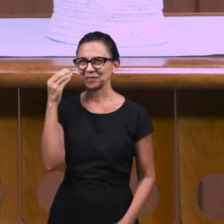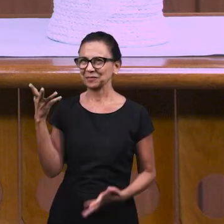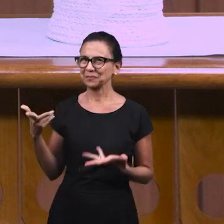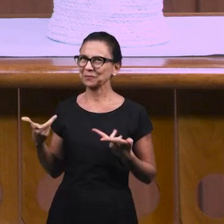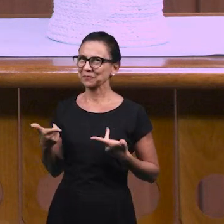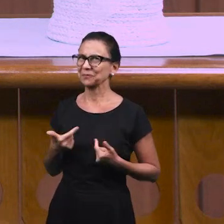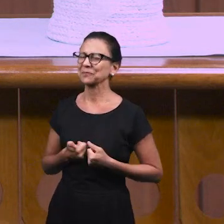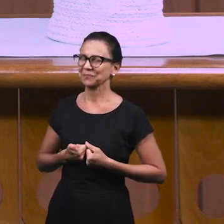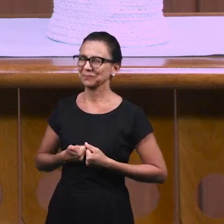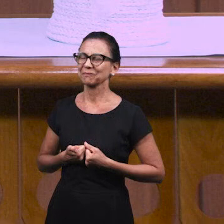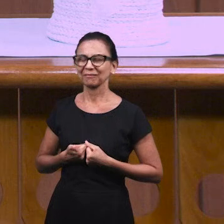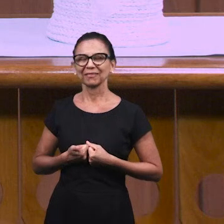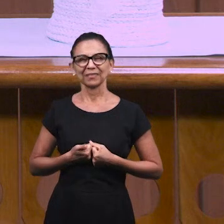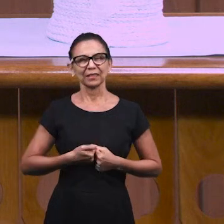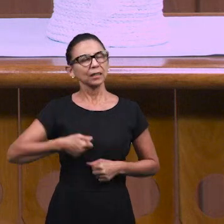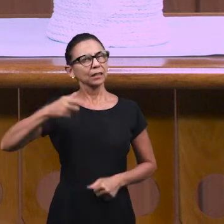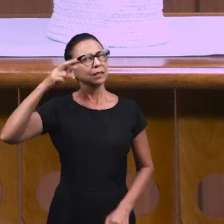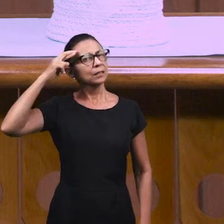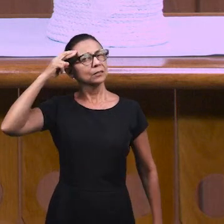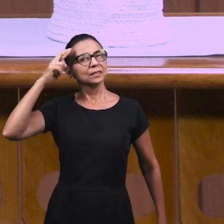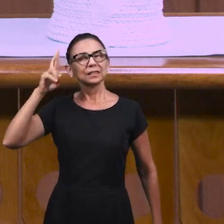une expérience merveilleuse.